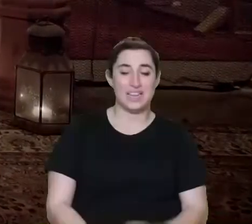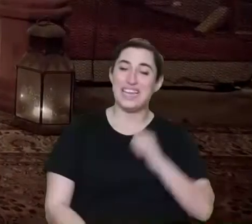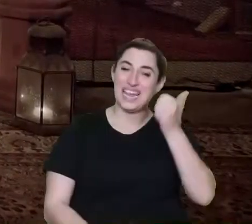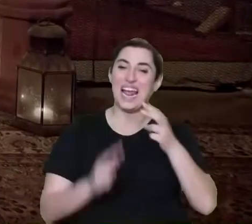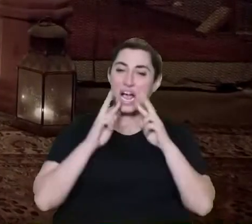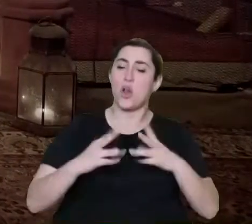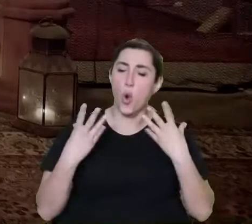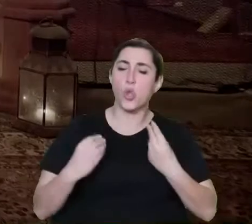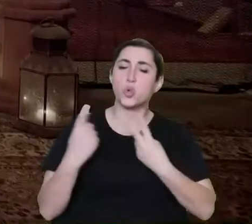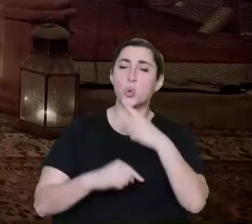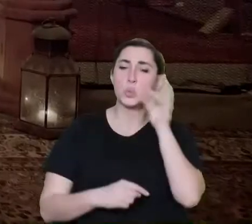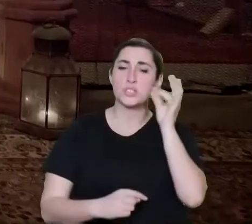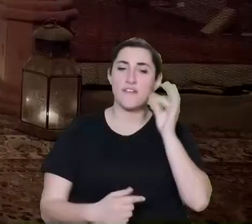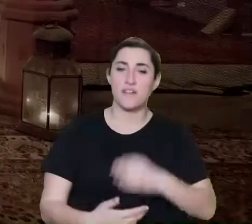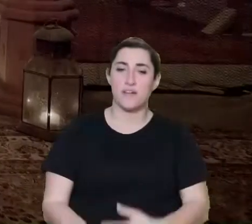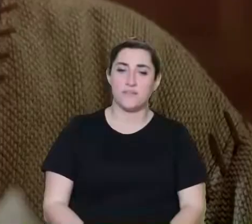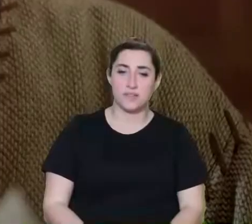Yarın karar verilir Yunus Efendi.